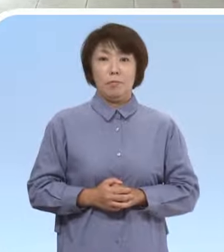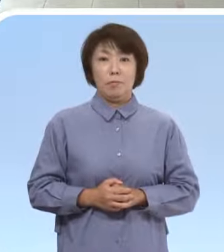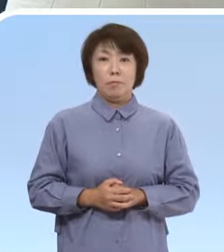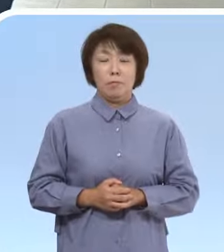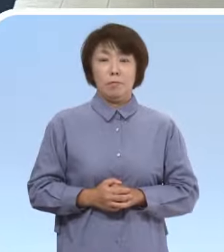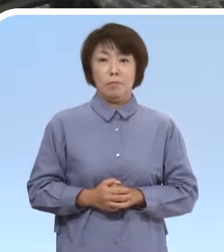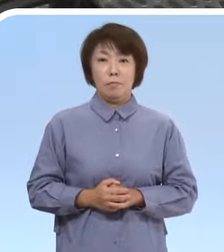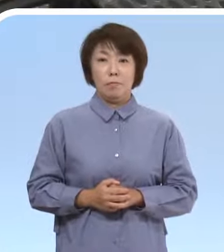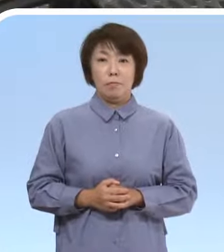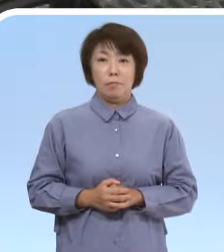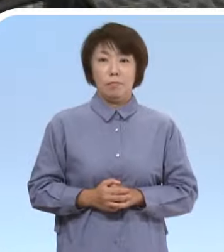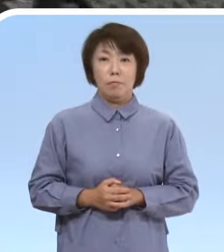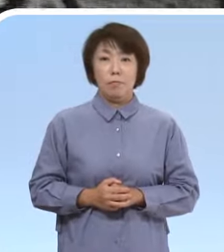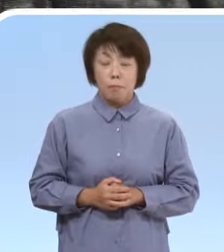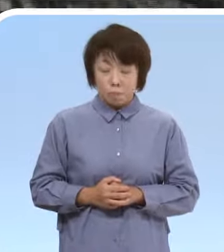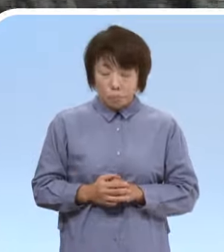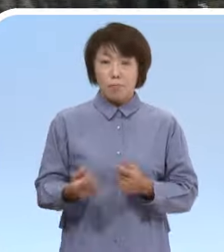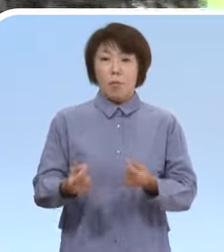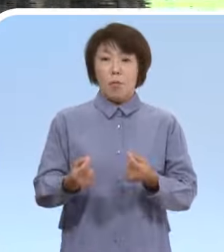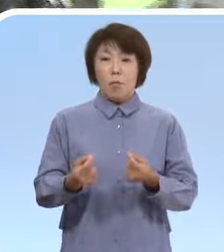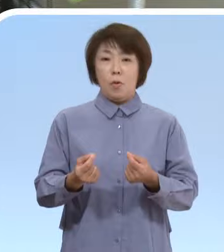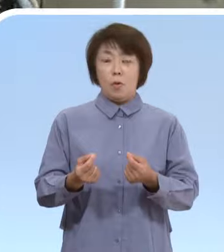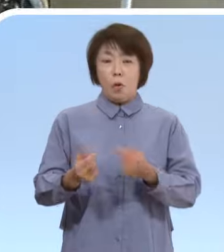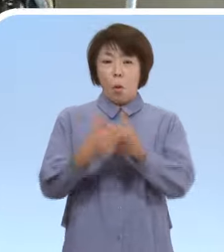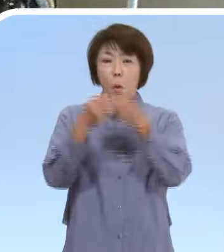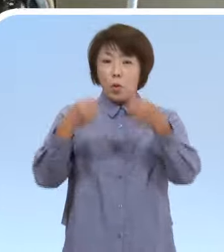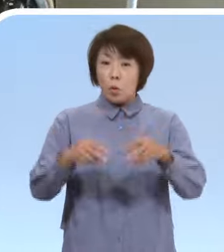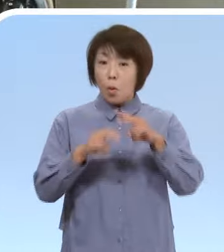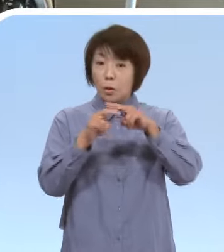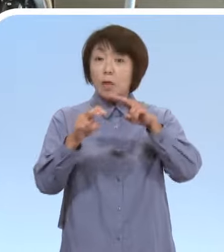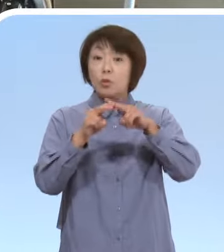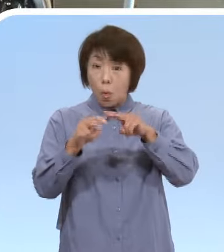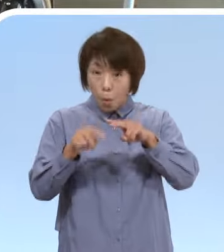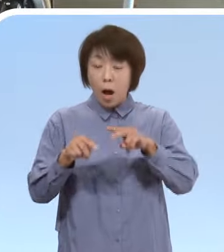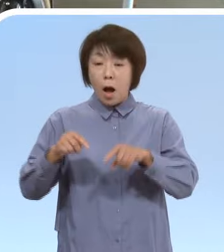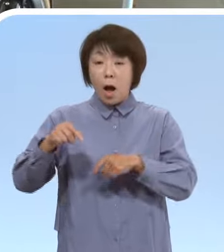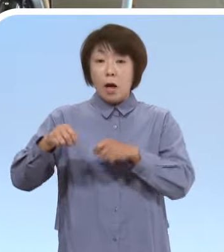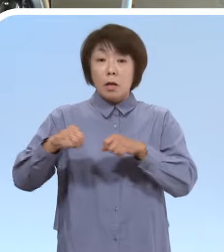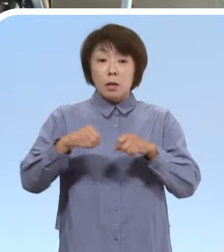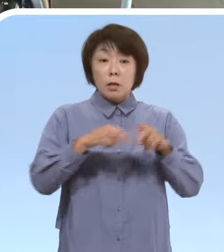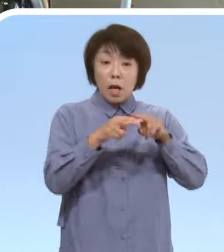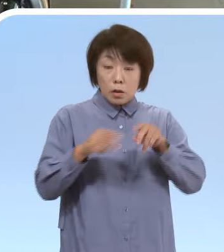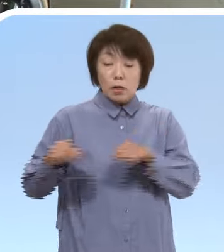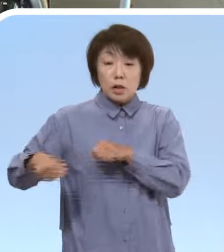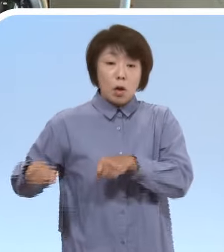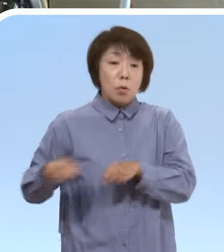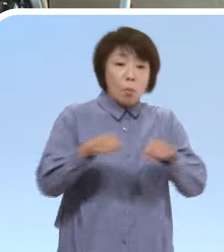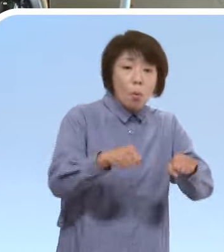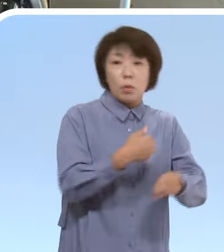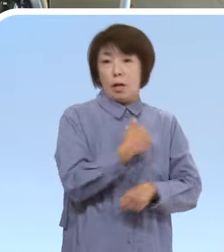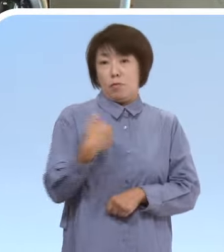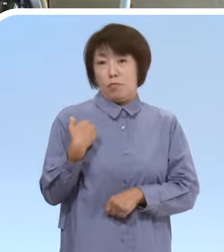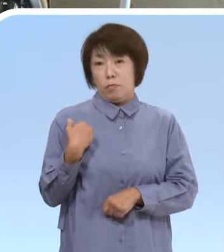。 そう、北条鉄道では自転車を列車内に持ち込むことができるんです